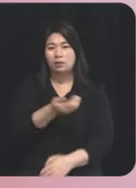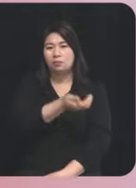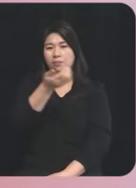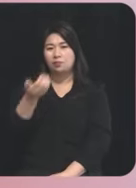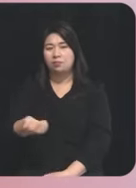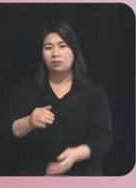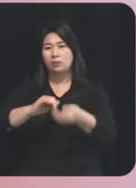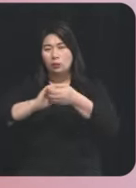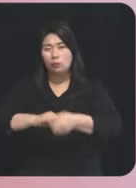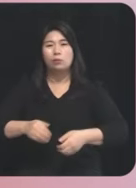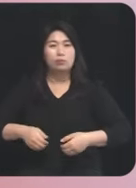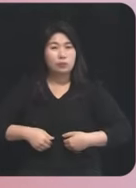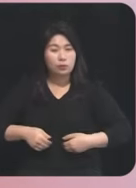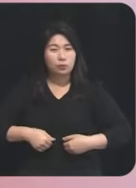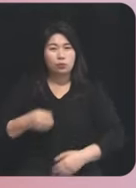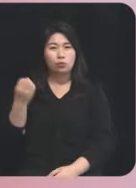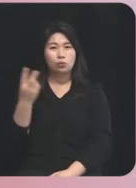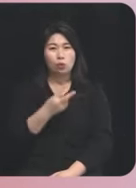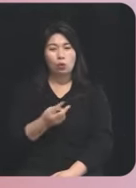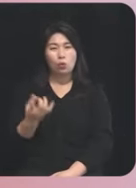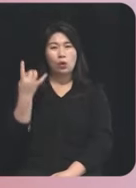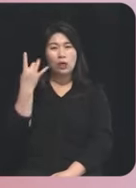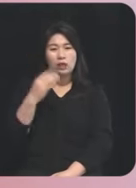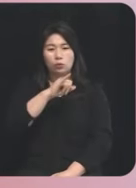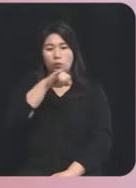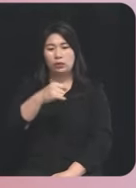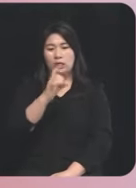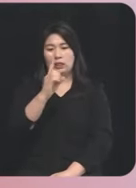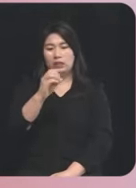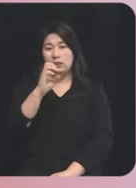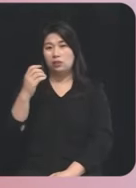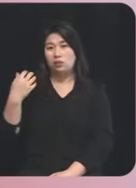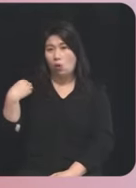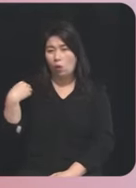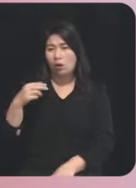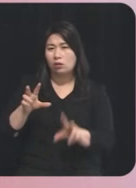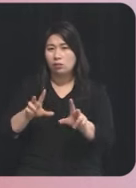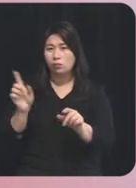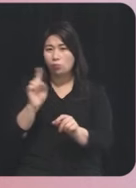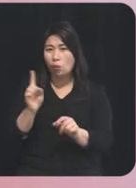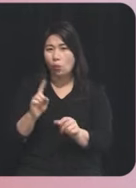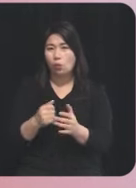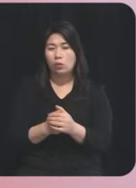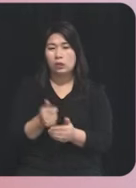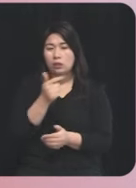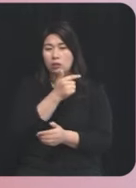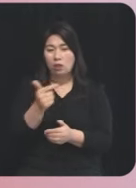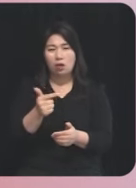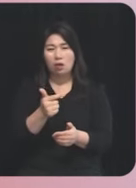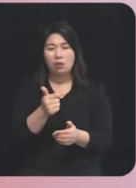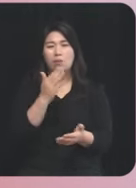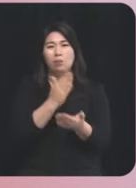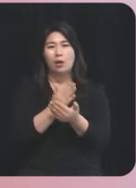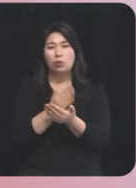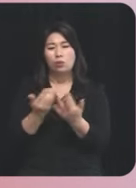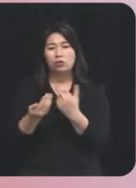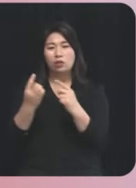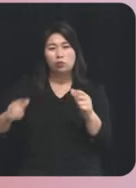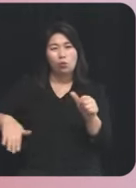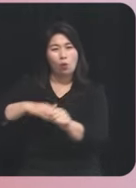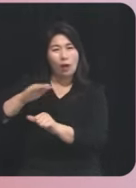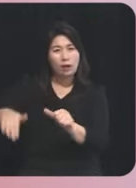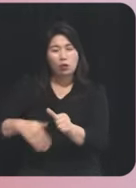반드시 필요합니다. 또한 기존 JDC의 역할이 지금까지 대규모 방식이라면 이를 제주의 생태 환경